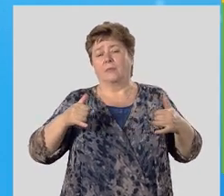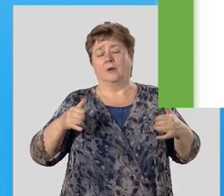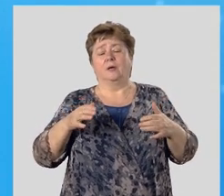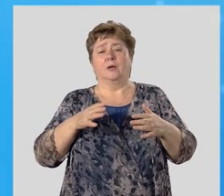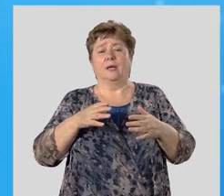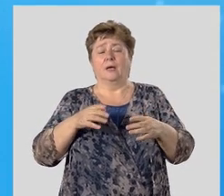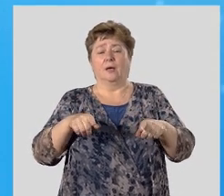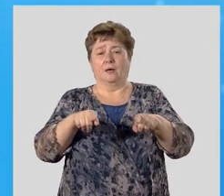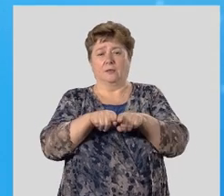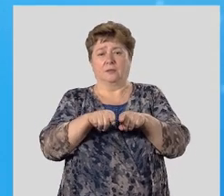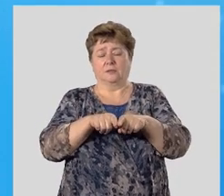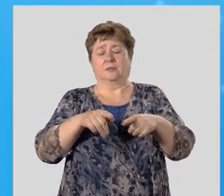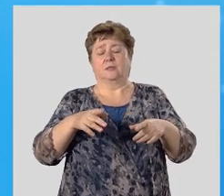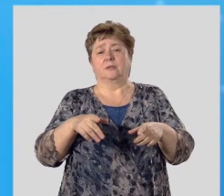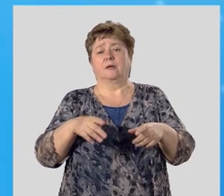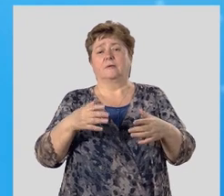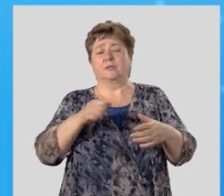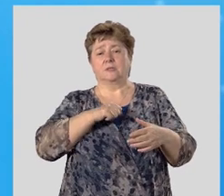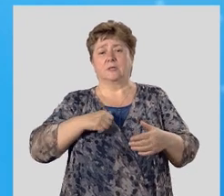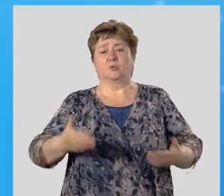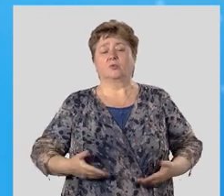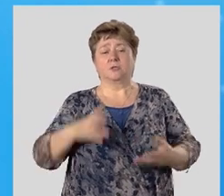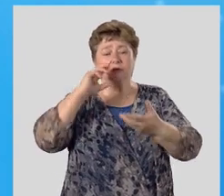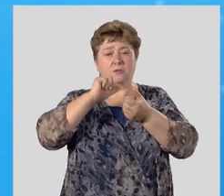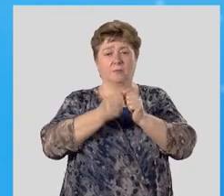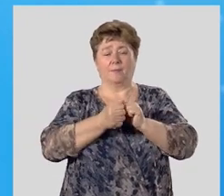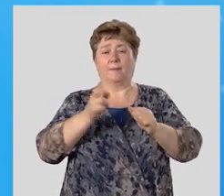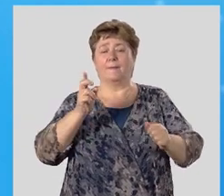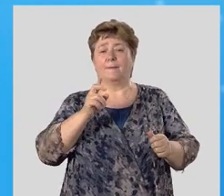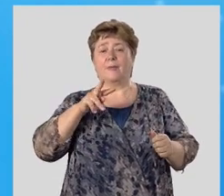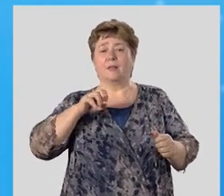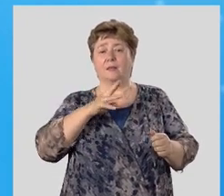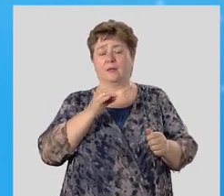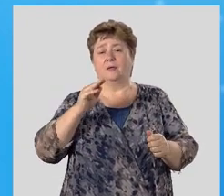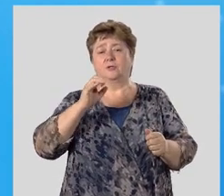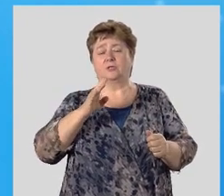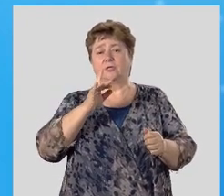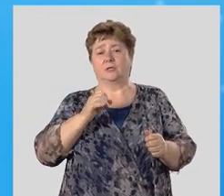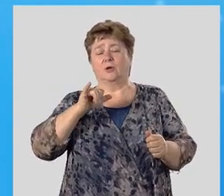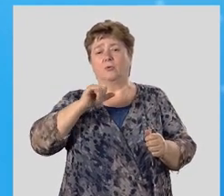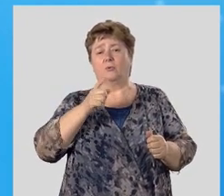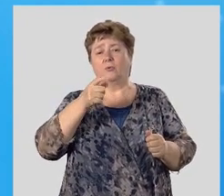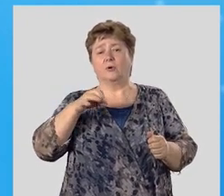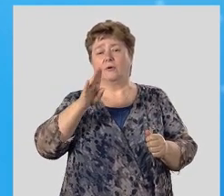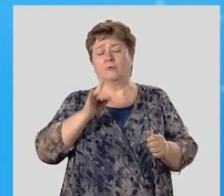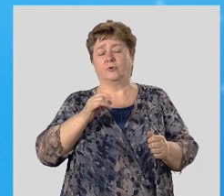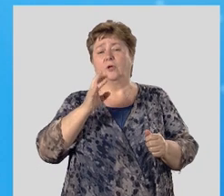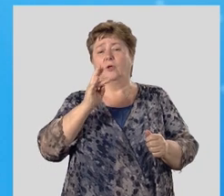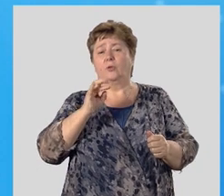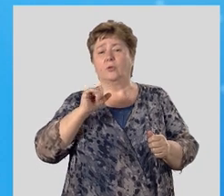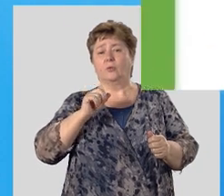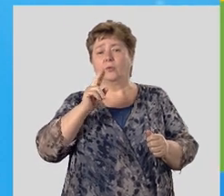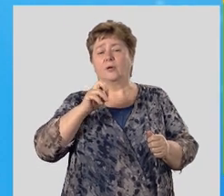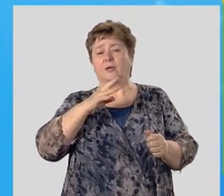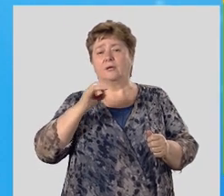а значит и саму жизнь. Запомним, белки, жиры, углеводы и